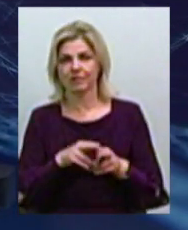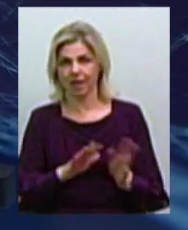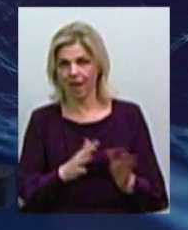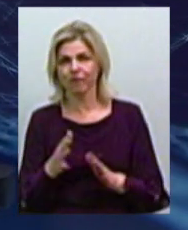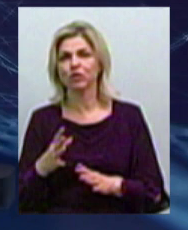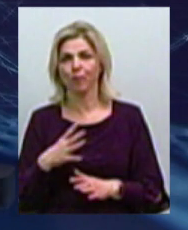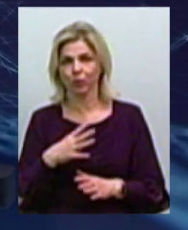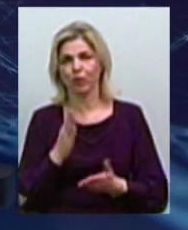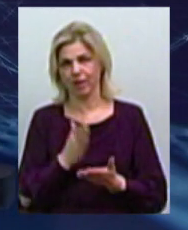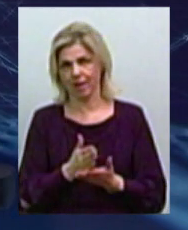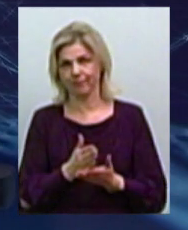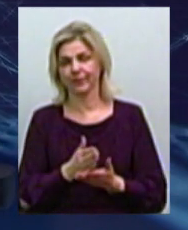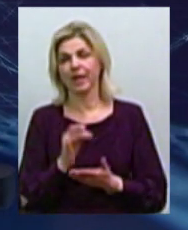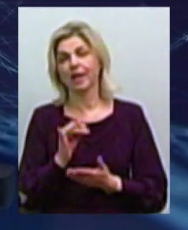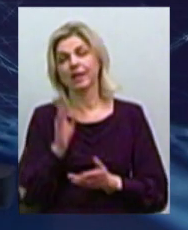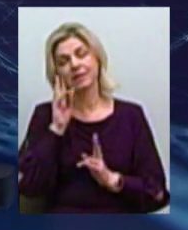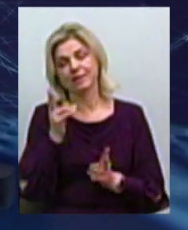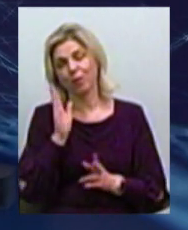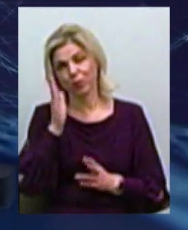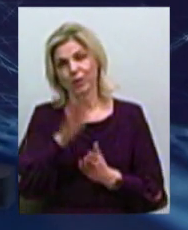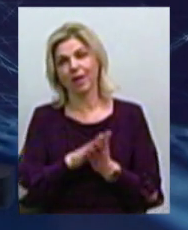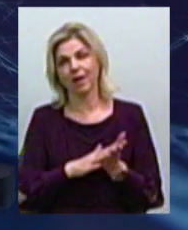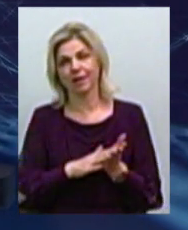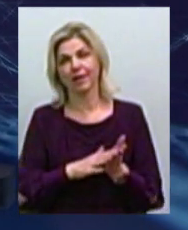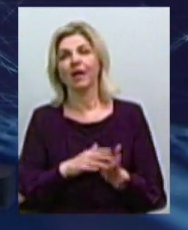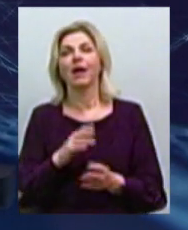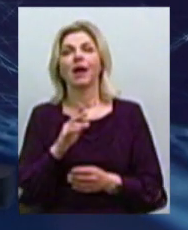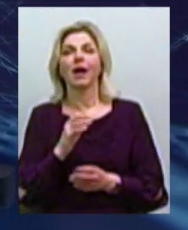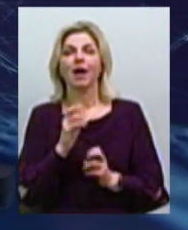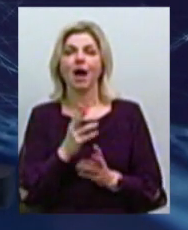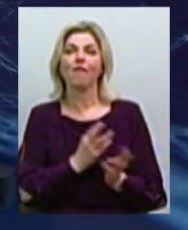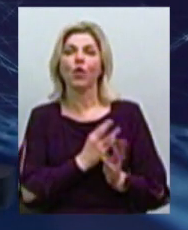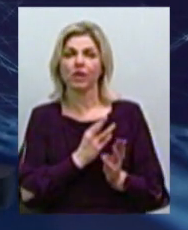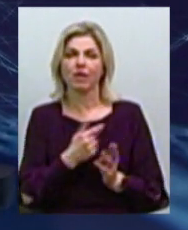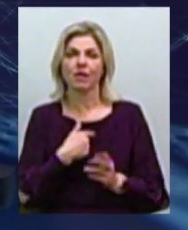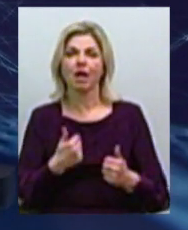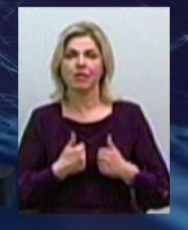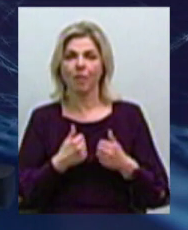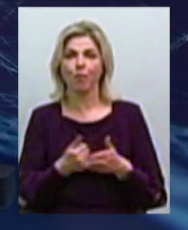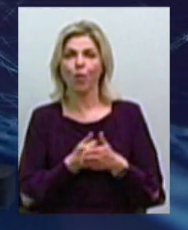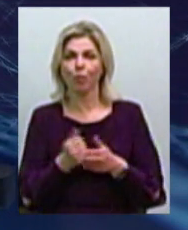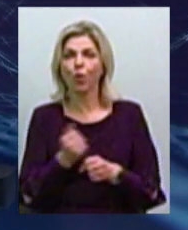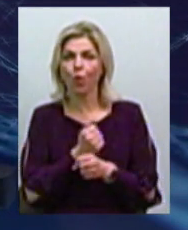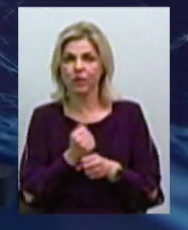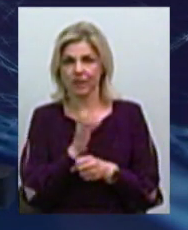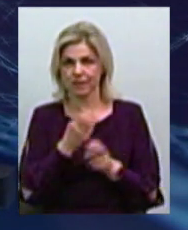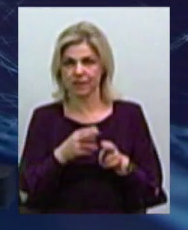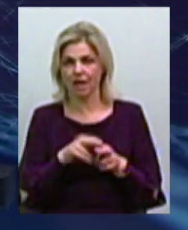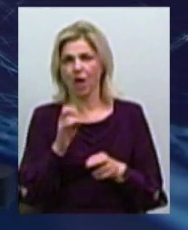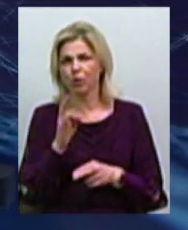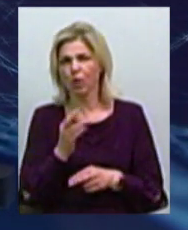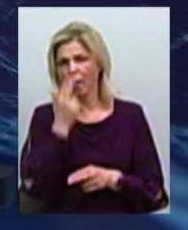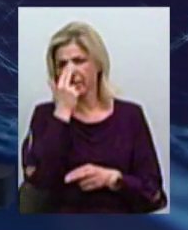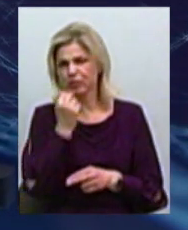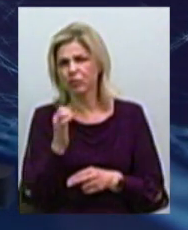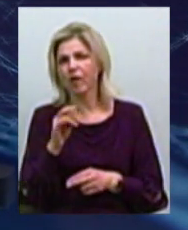є, не знаю, чи буде надалі, якби волонтери намагаються з цим боротися серйозно. Але пристосуванці були завжди,